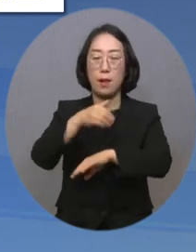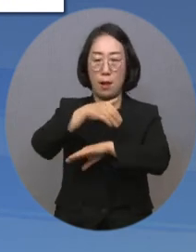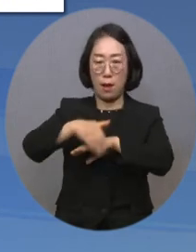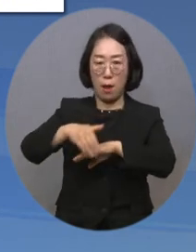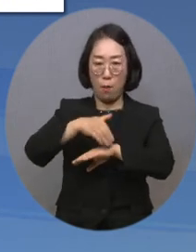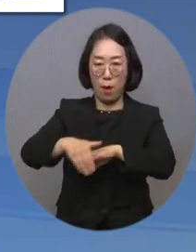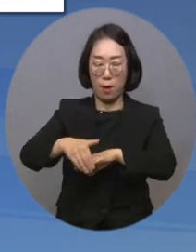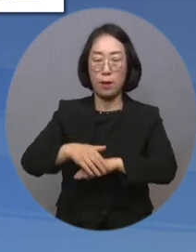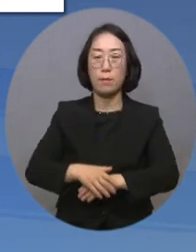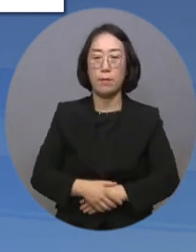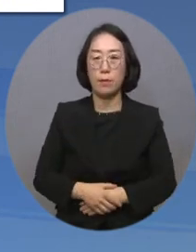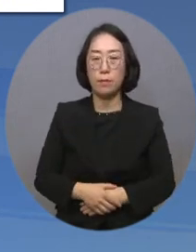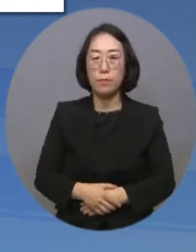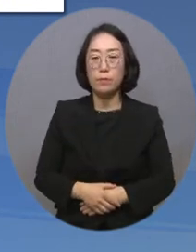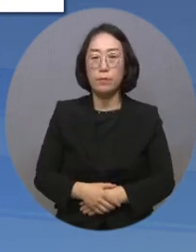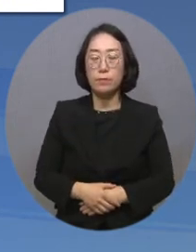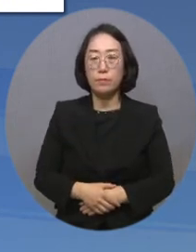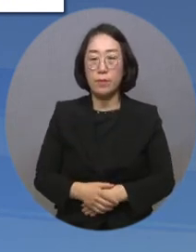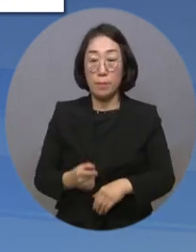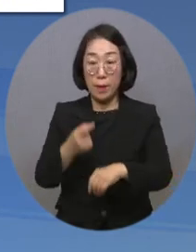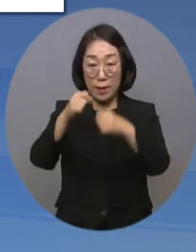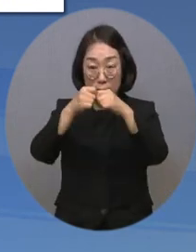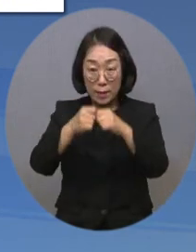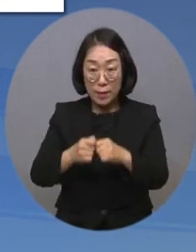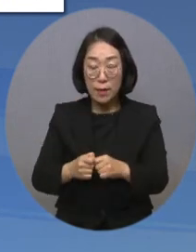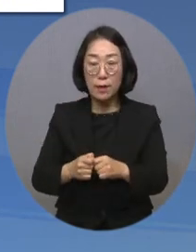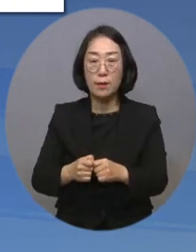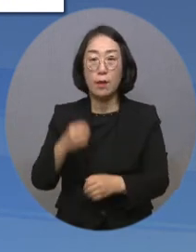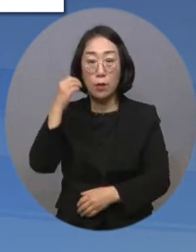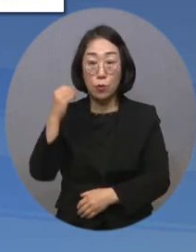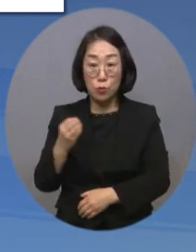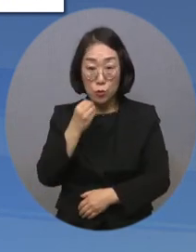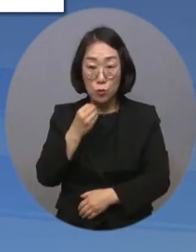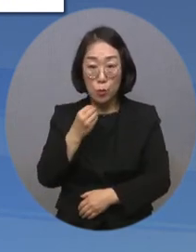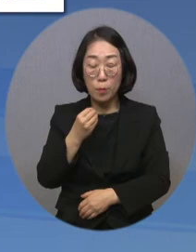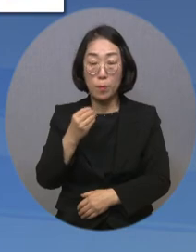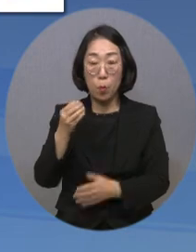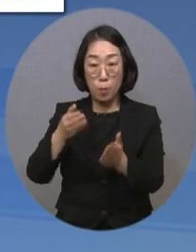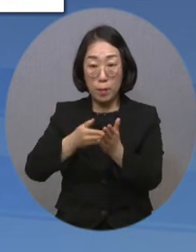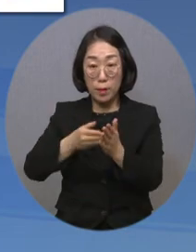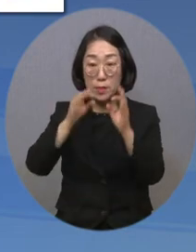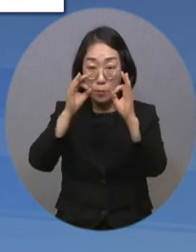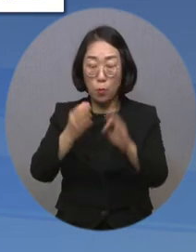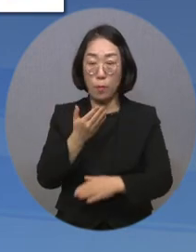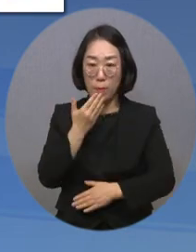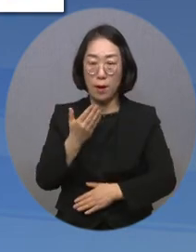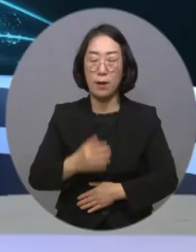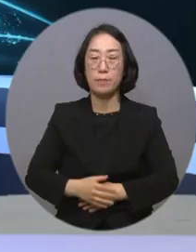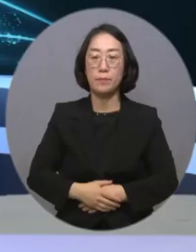밝혔습니다. 이 밖에 자세한 사항은 웰피아뉴스 홈페이지에서 확인할 수 있습니다.